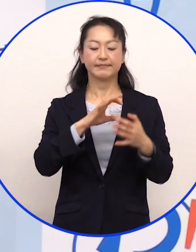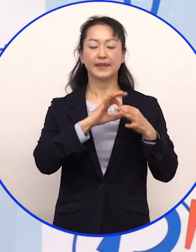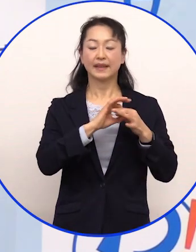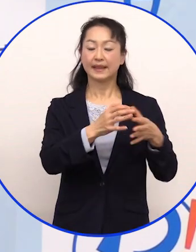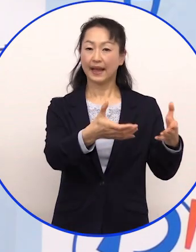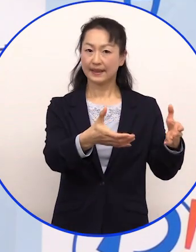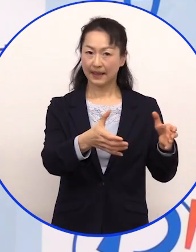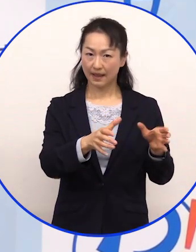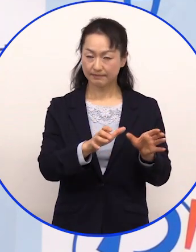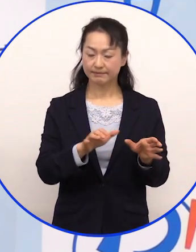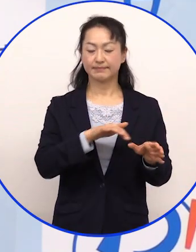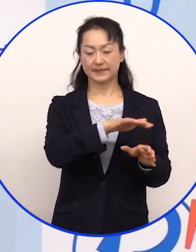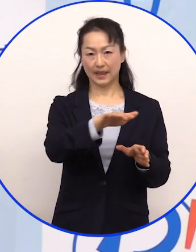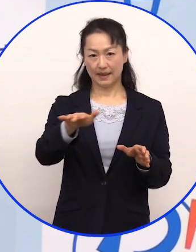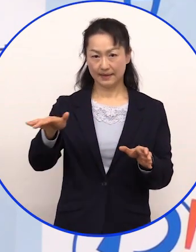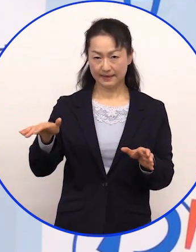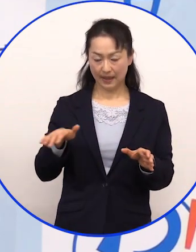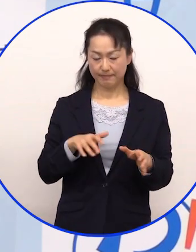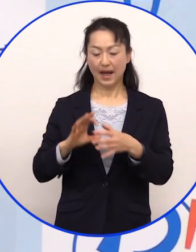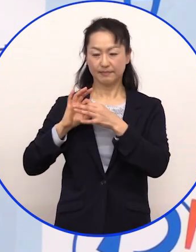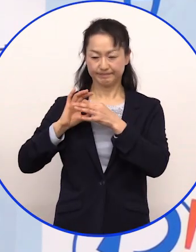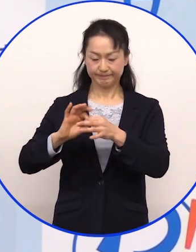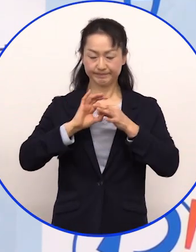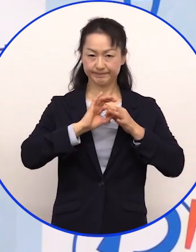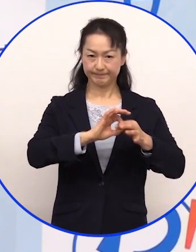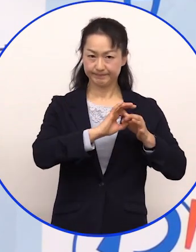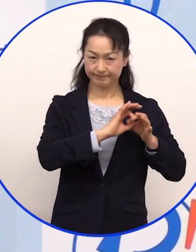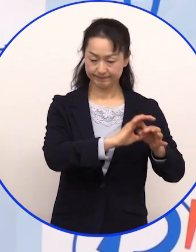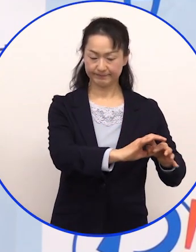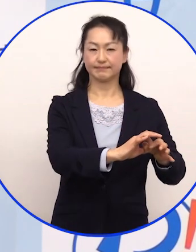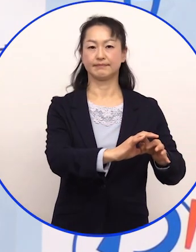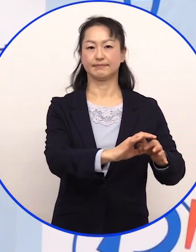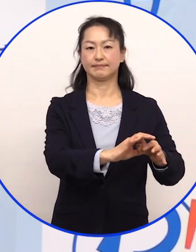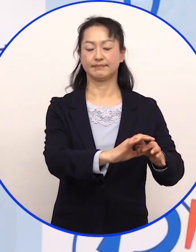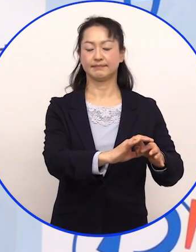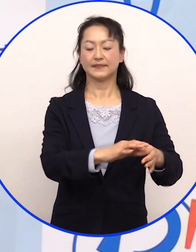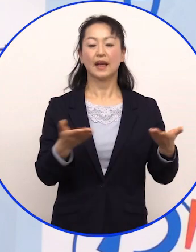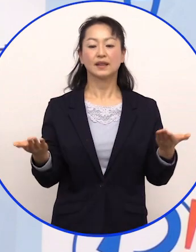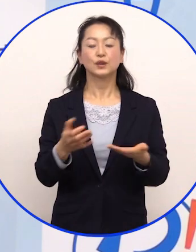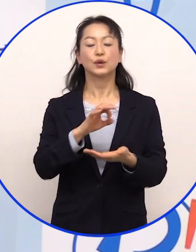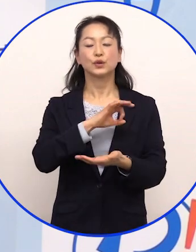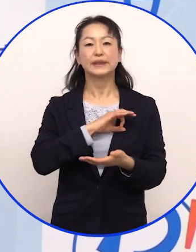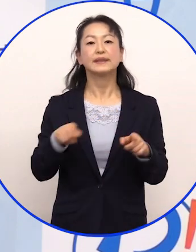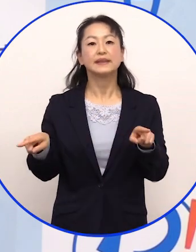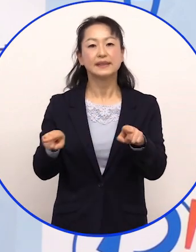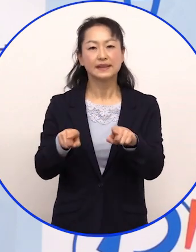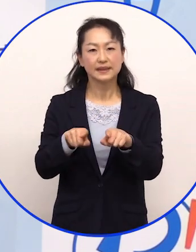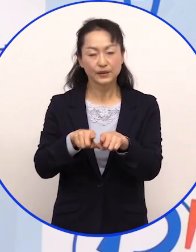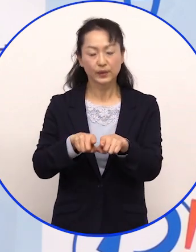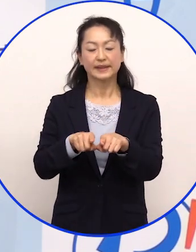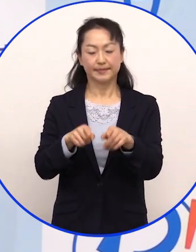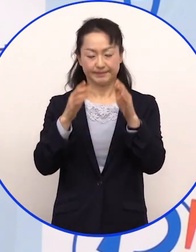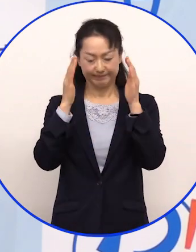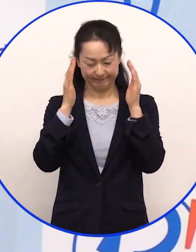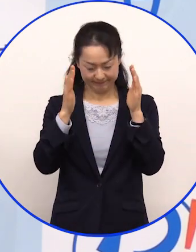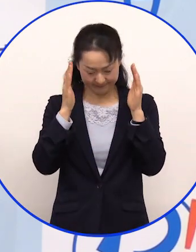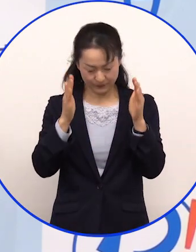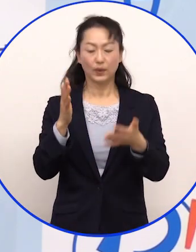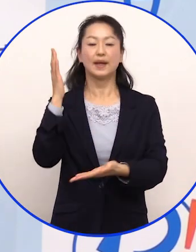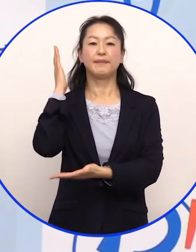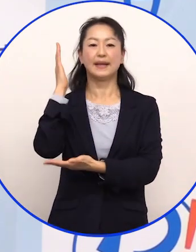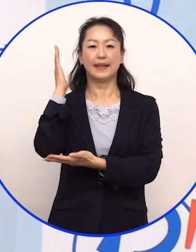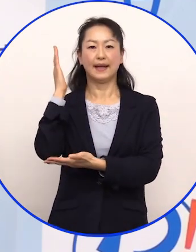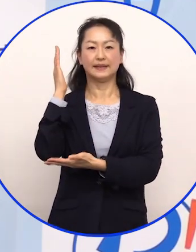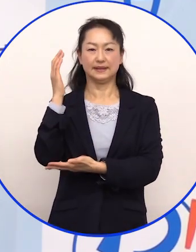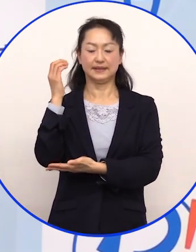機関、関係団体の皆様と一層の連携を図り職員とともに全身全霊で区政を担っていく